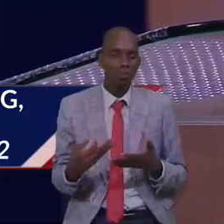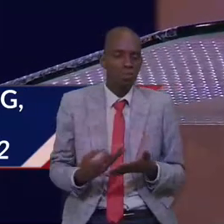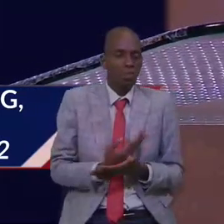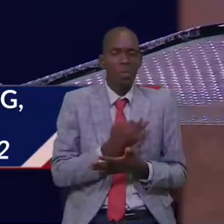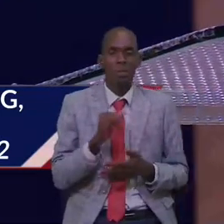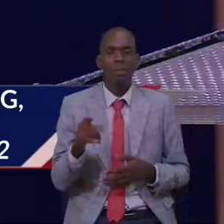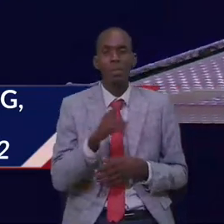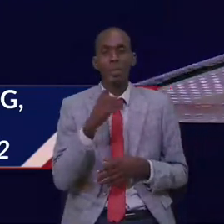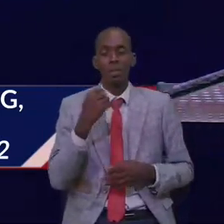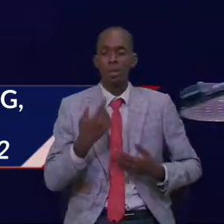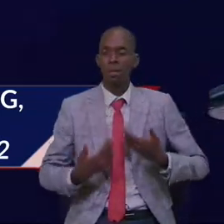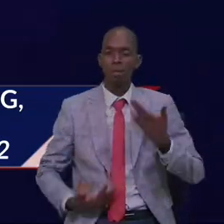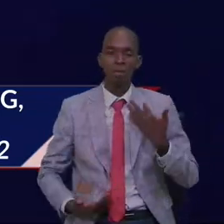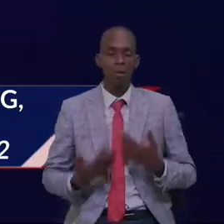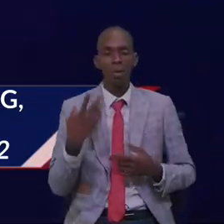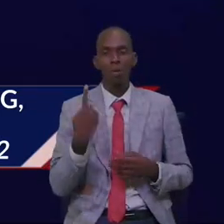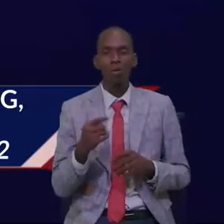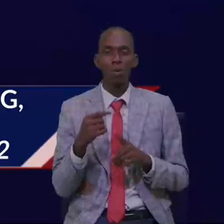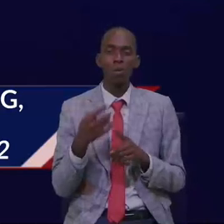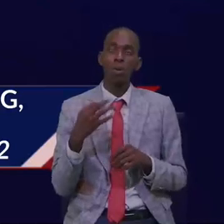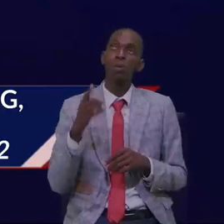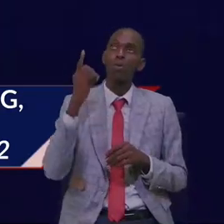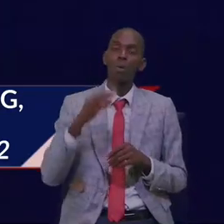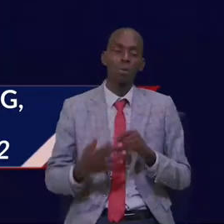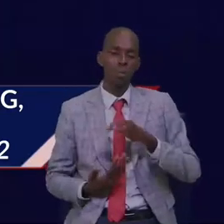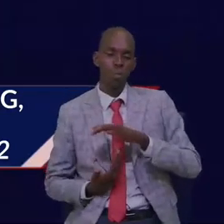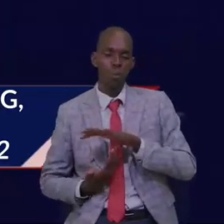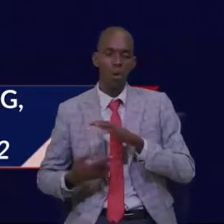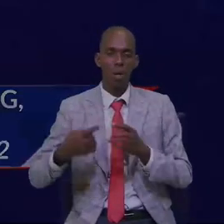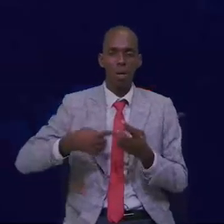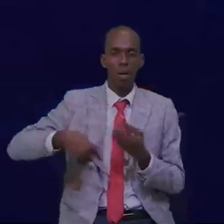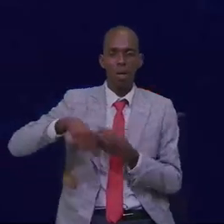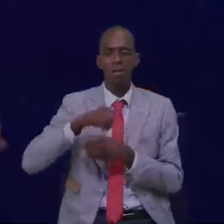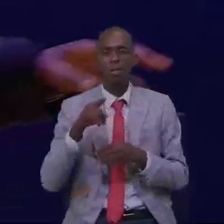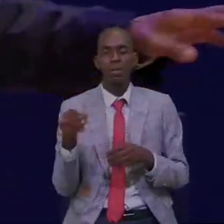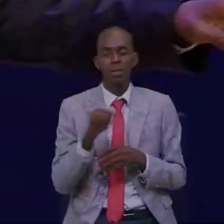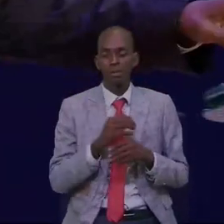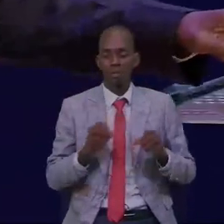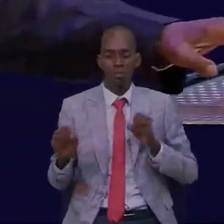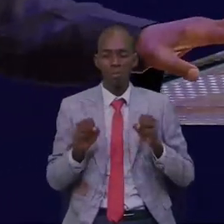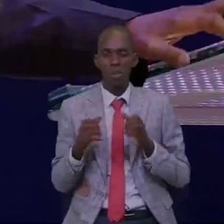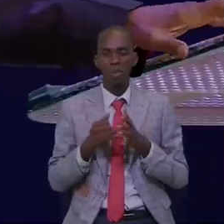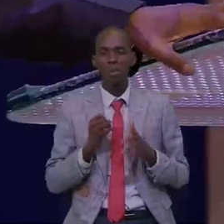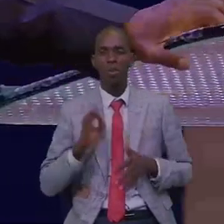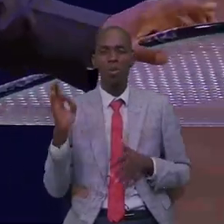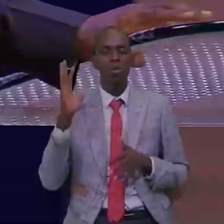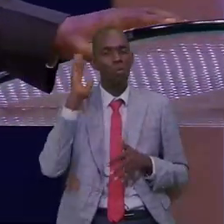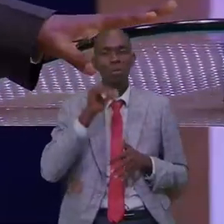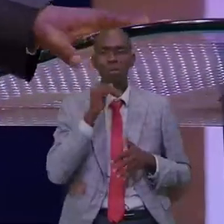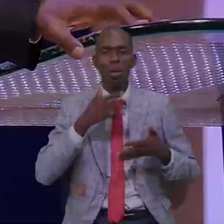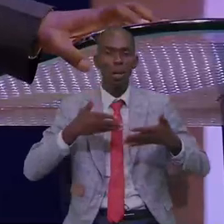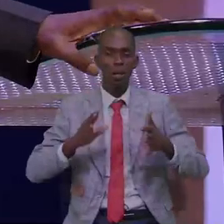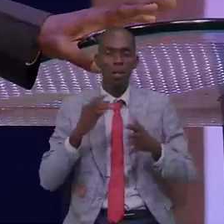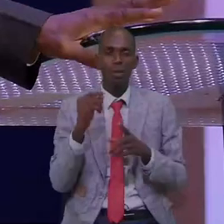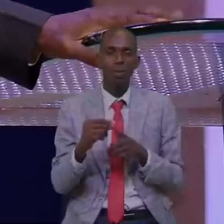cela ne rentre pas en eux pour les rafraîchir. Le feu de la parole les brûle, mais ils